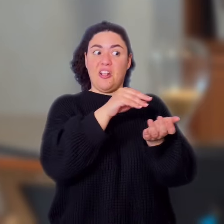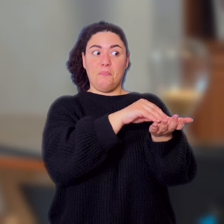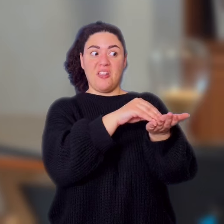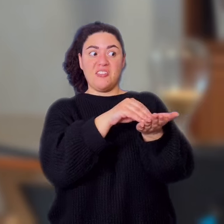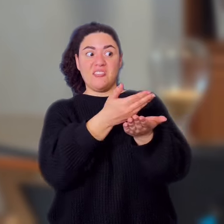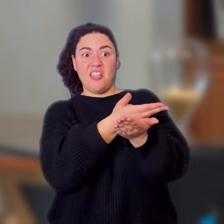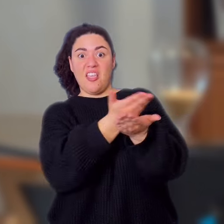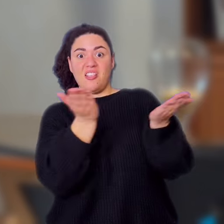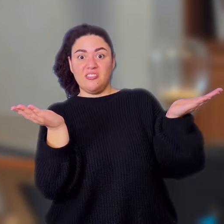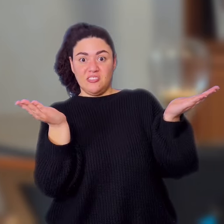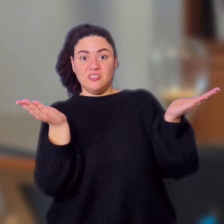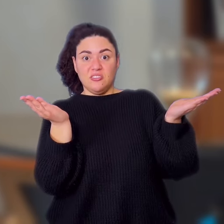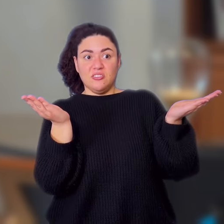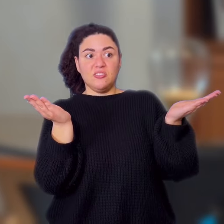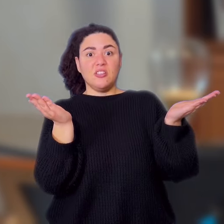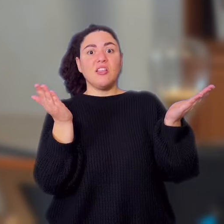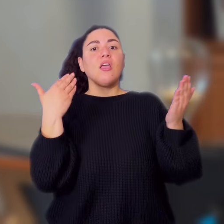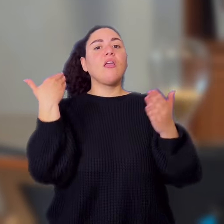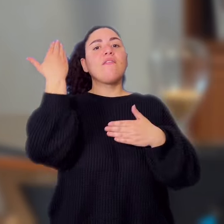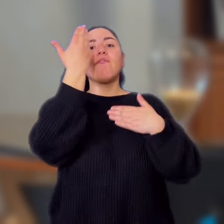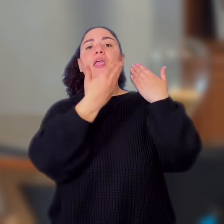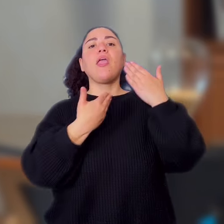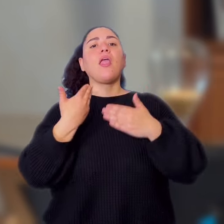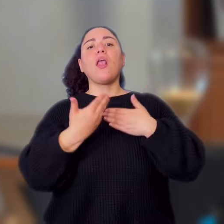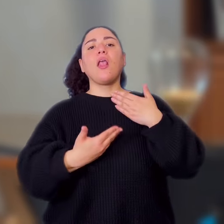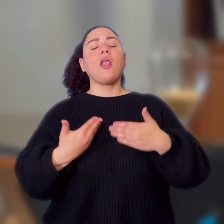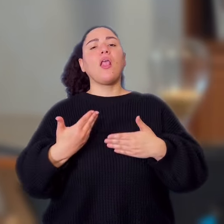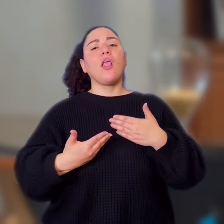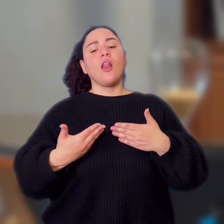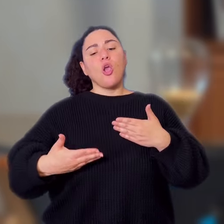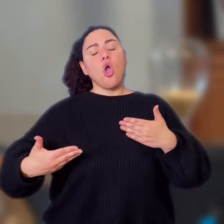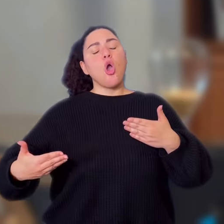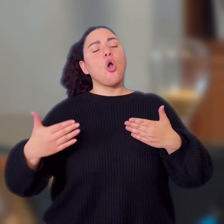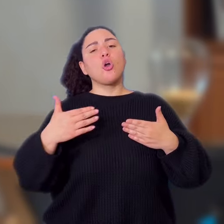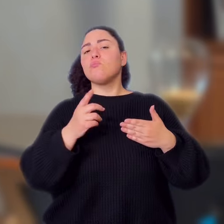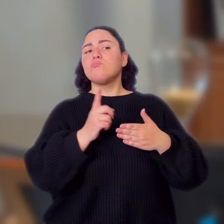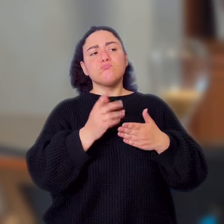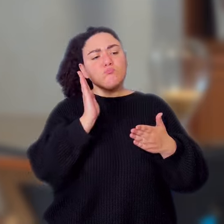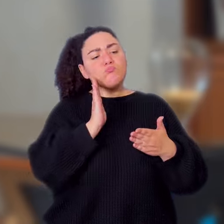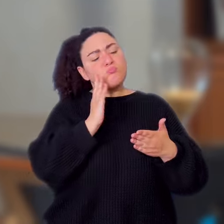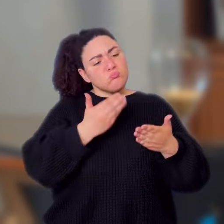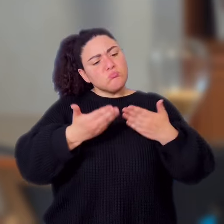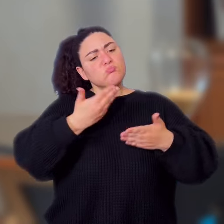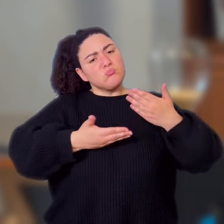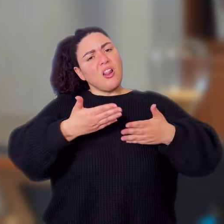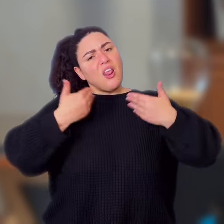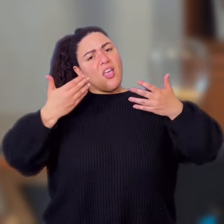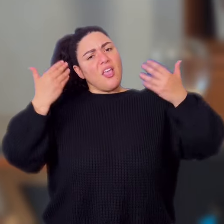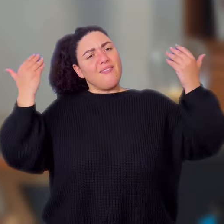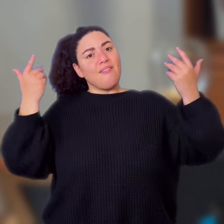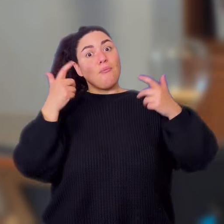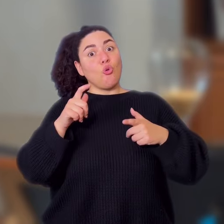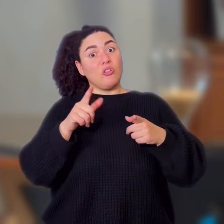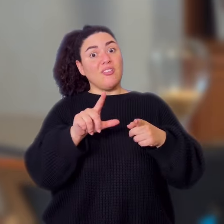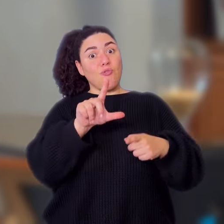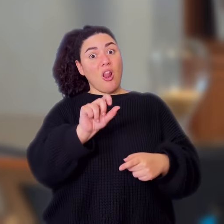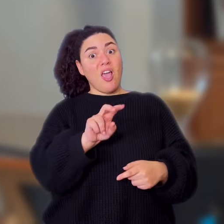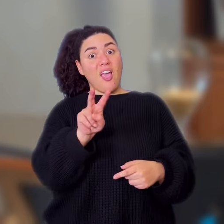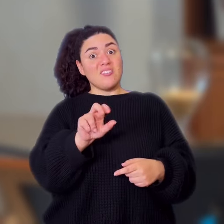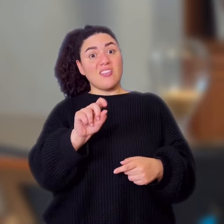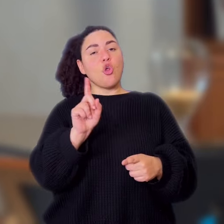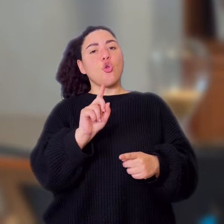sono lì presenti a scioglierlo dai veli che ancora avvolgono il suo corpo perché quello di Lazzaro non